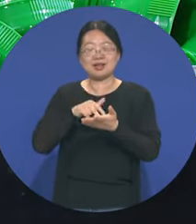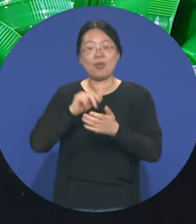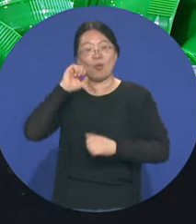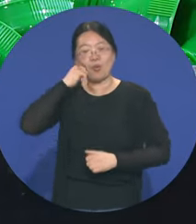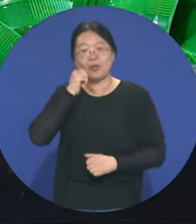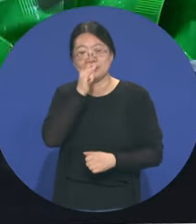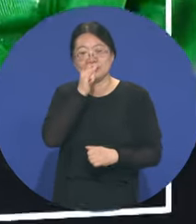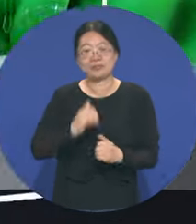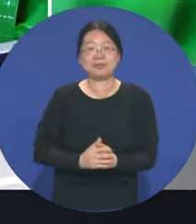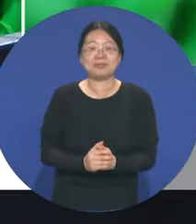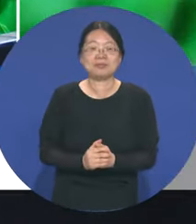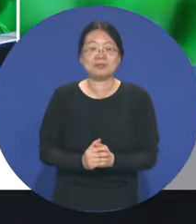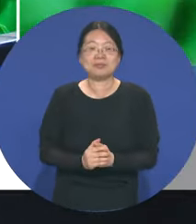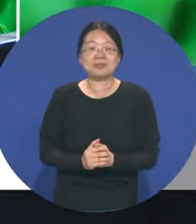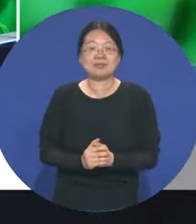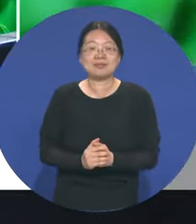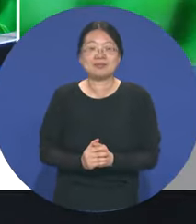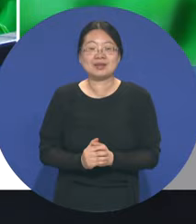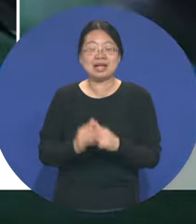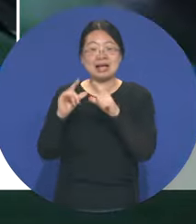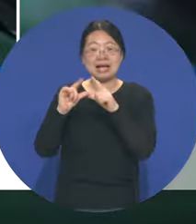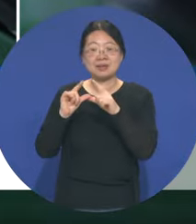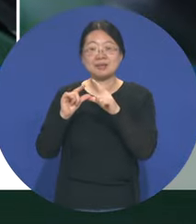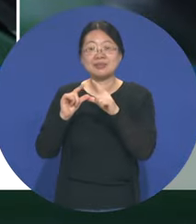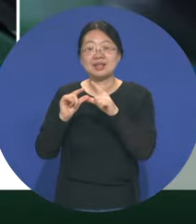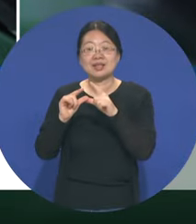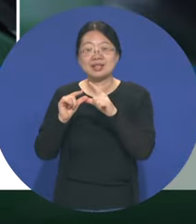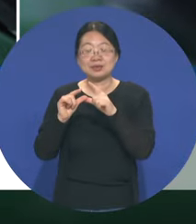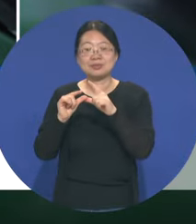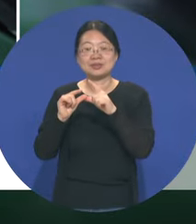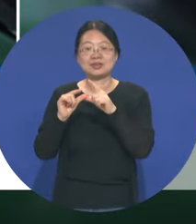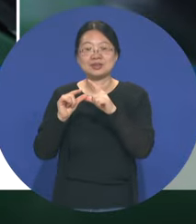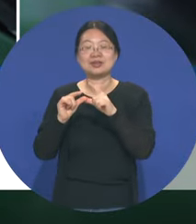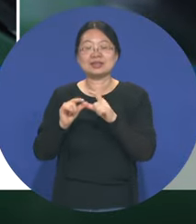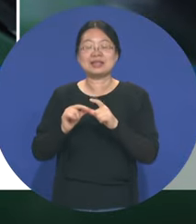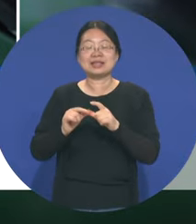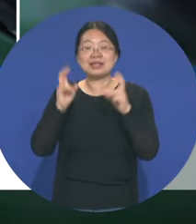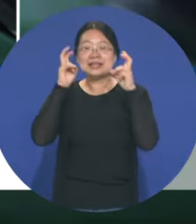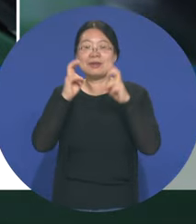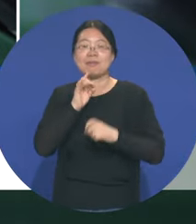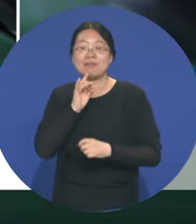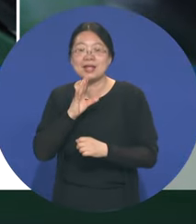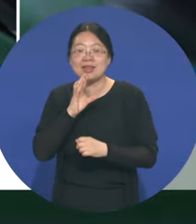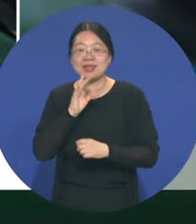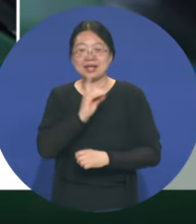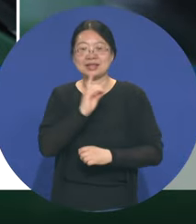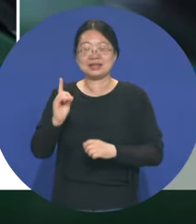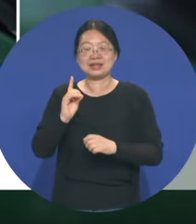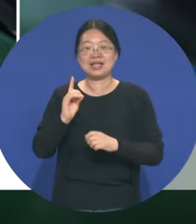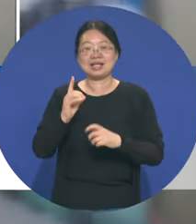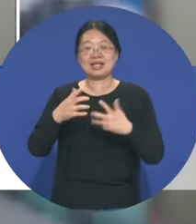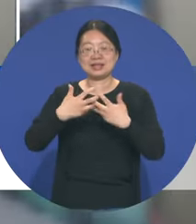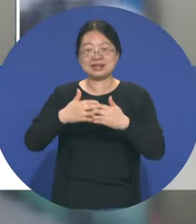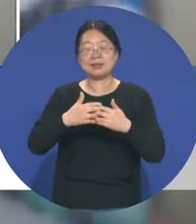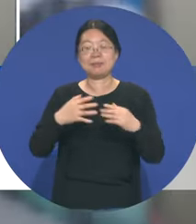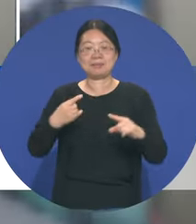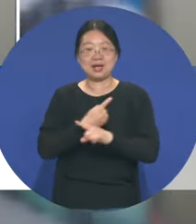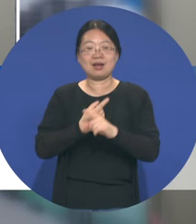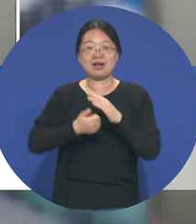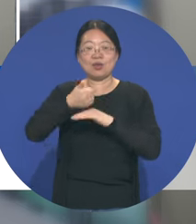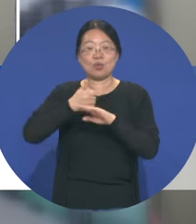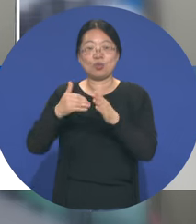심합니다. 실제로 일부 극소수의 뿌리 기업, 중견 기업만이 디지털 전환에 성공한 사례를 보이고